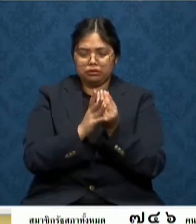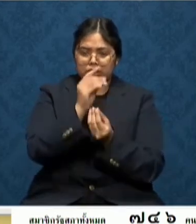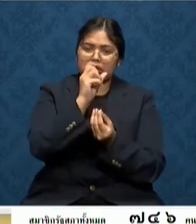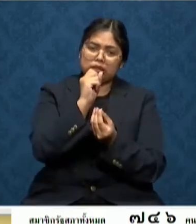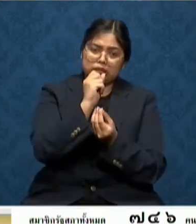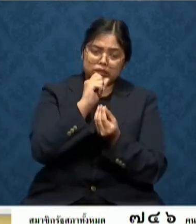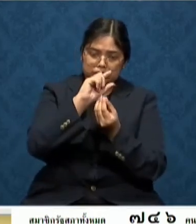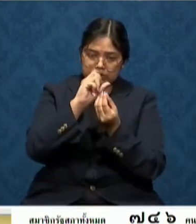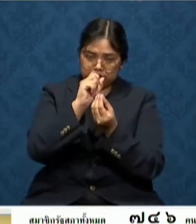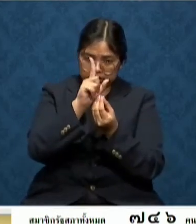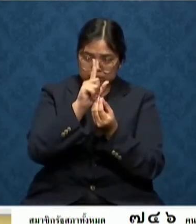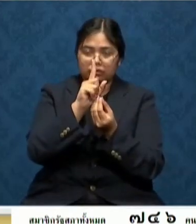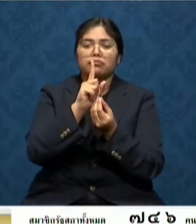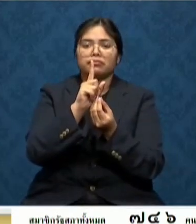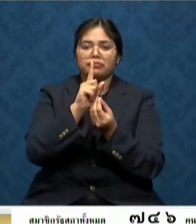ฐกิจ